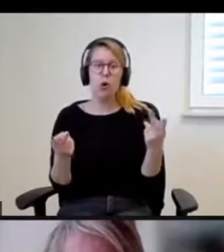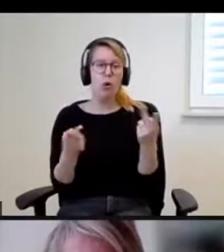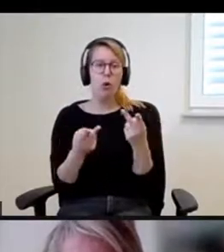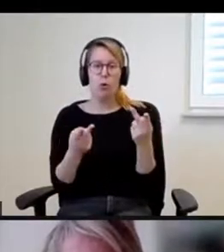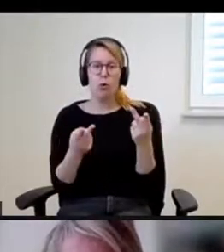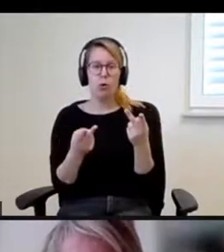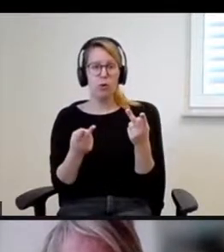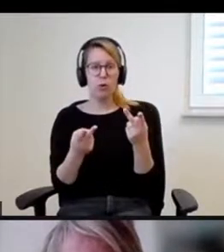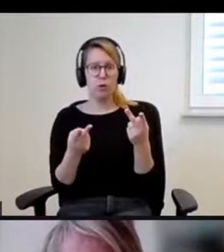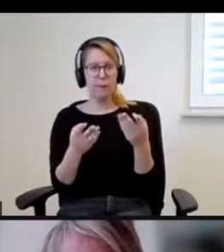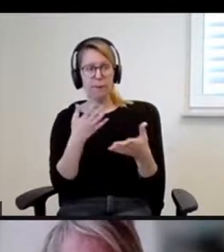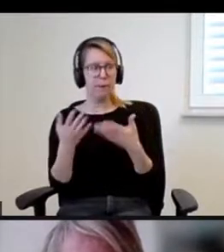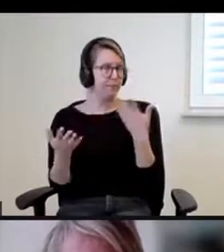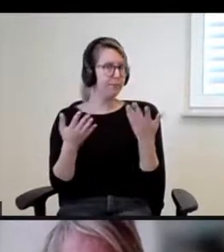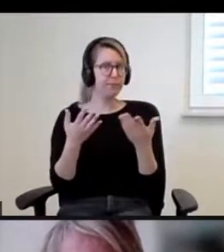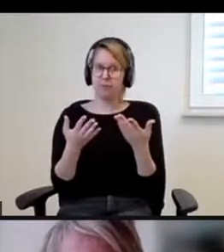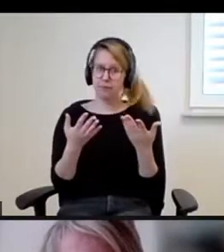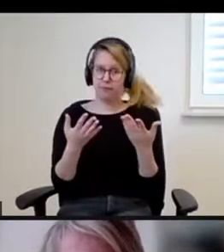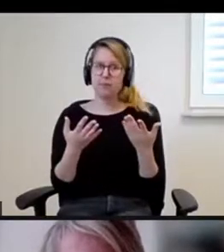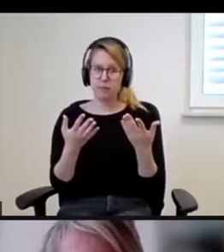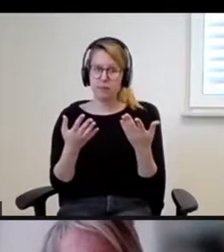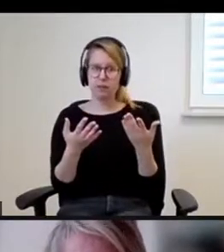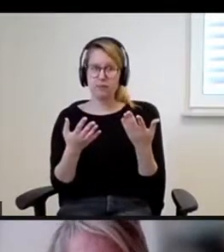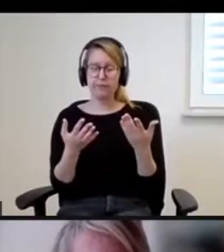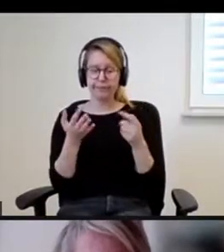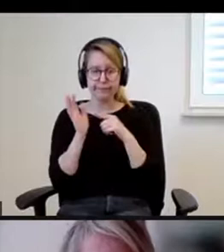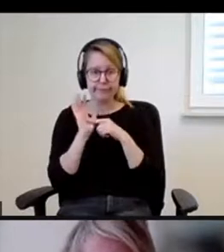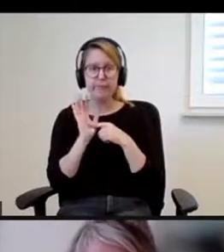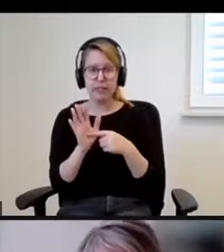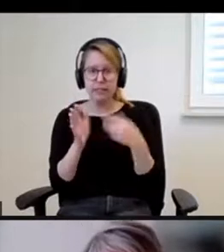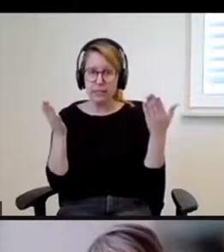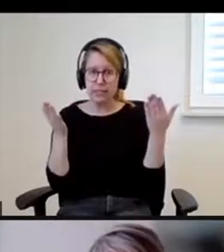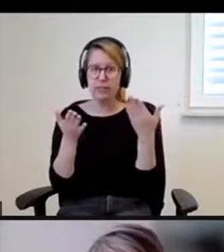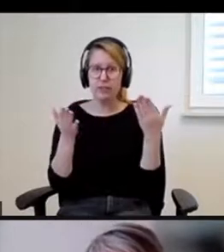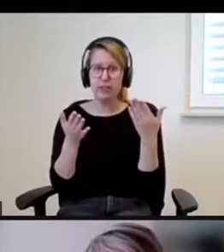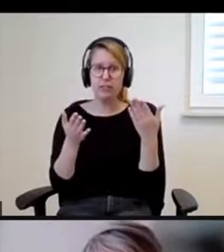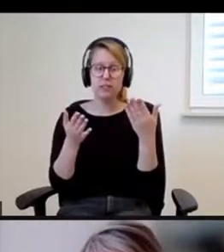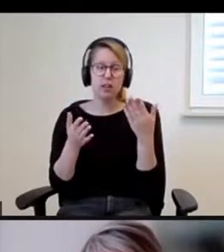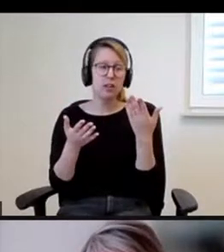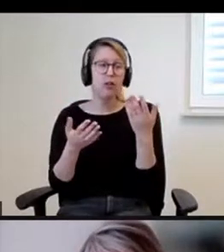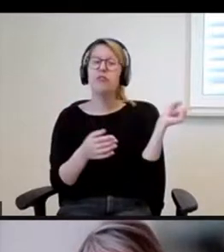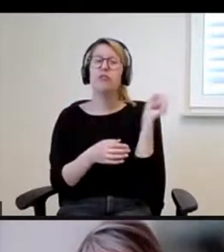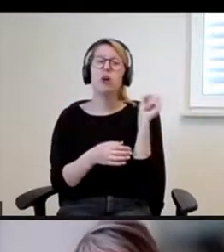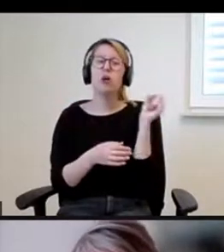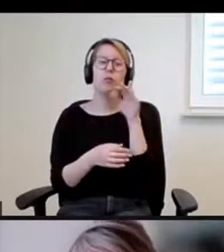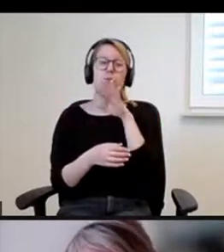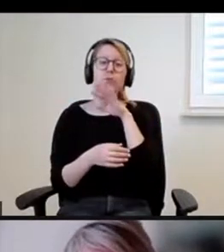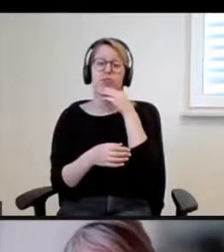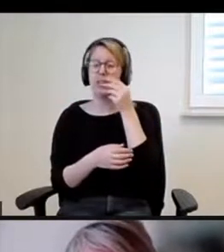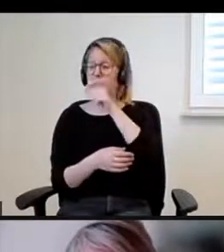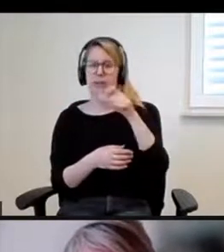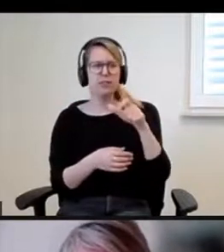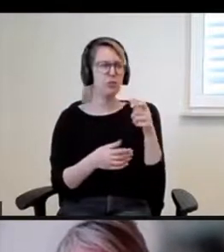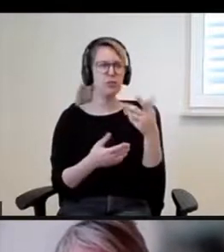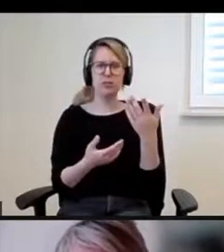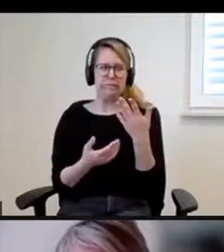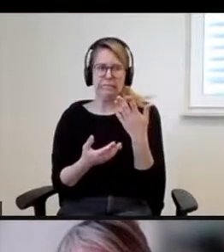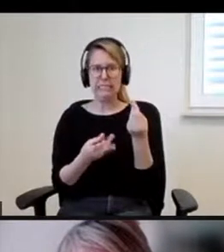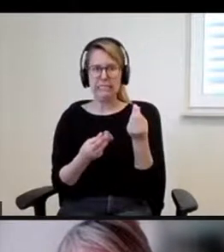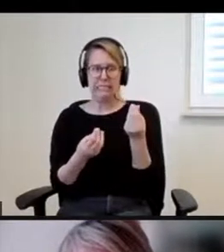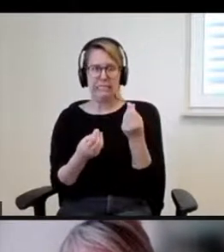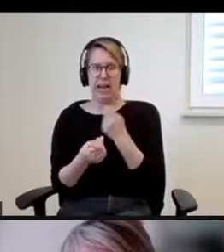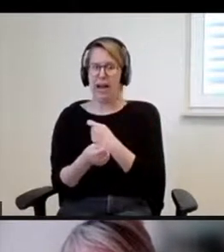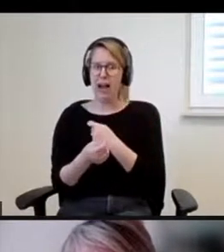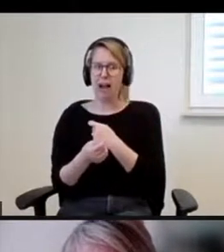beaucoup n'osent peut-être pas. Donc, il faut aussi que là, on travaille pour que effectivement